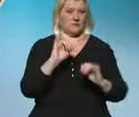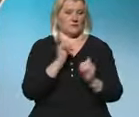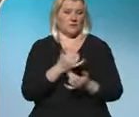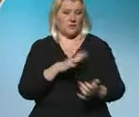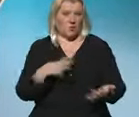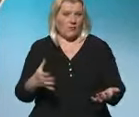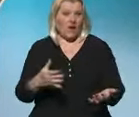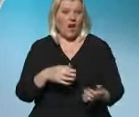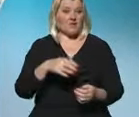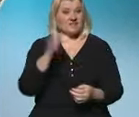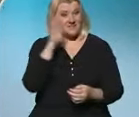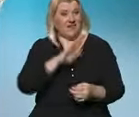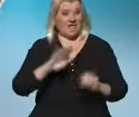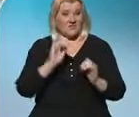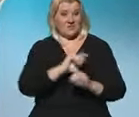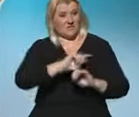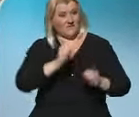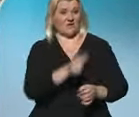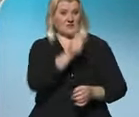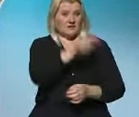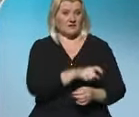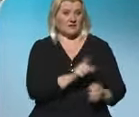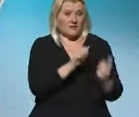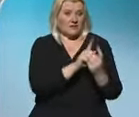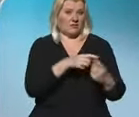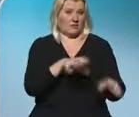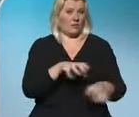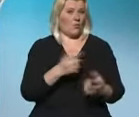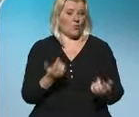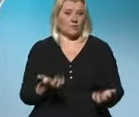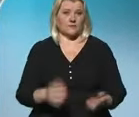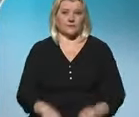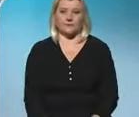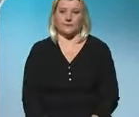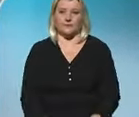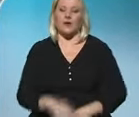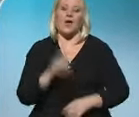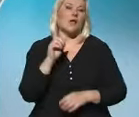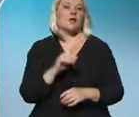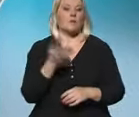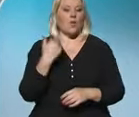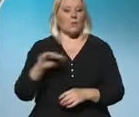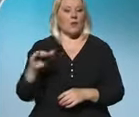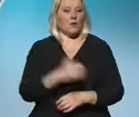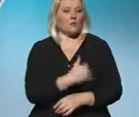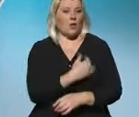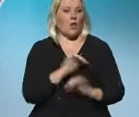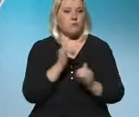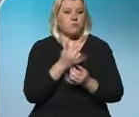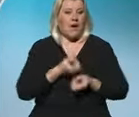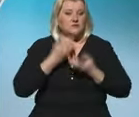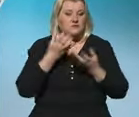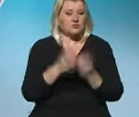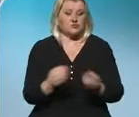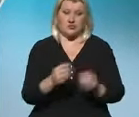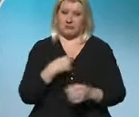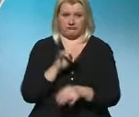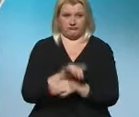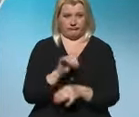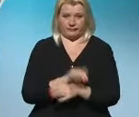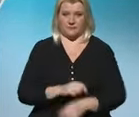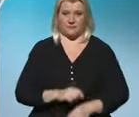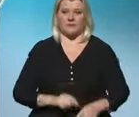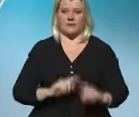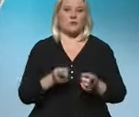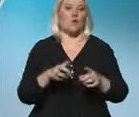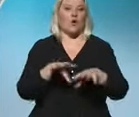teda. To je pravda, já ale zároveň mám problém, třeba měla jsem recitovat ve škole, to jsem vůbec nezvládla, měla jsem zpívat na rodinné oslavě, kde